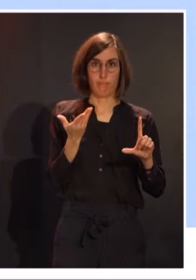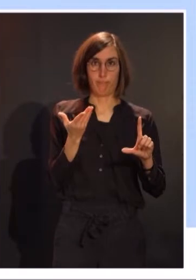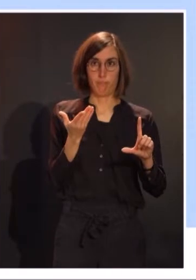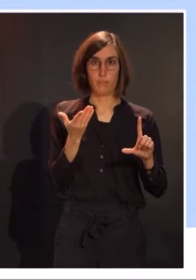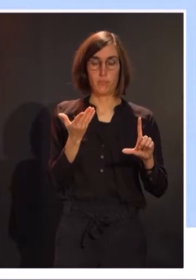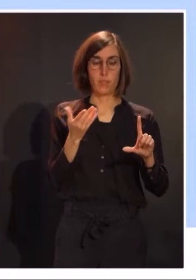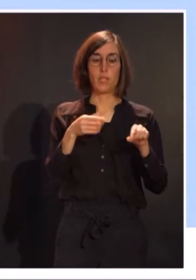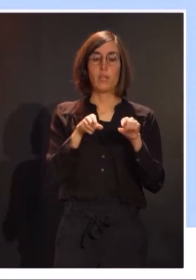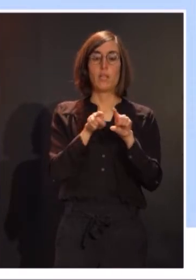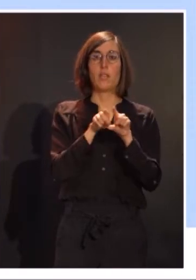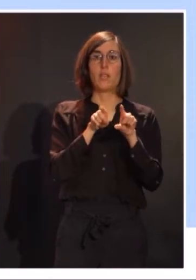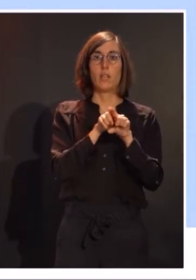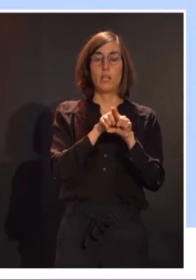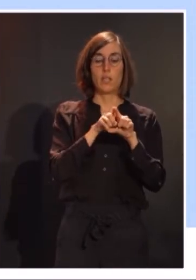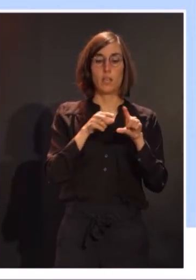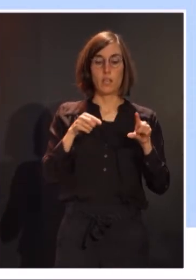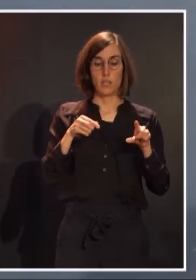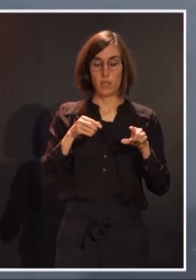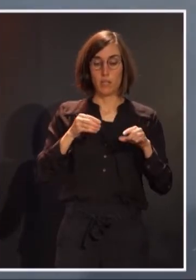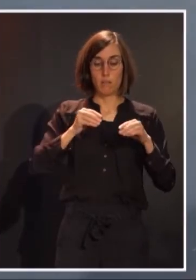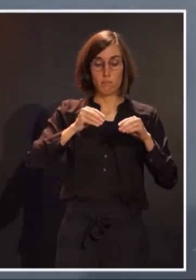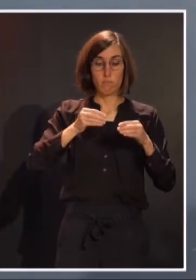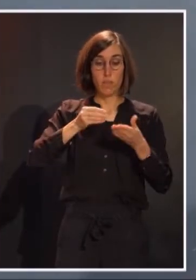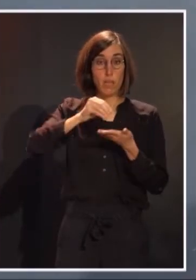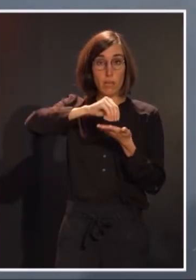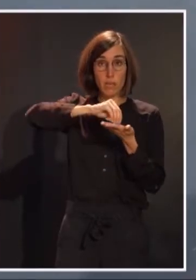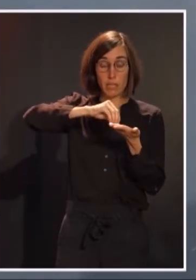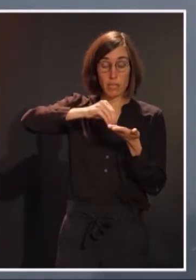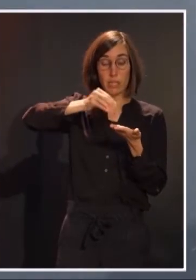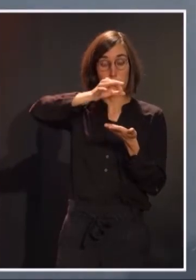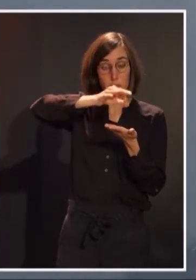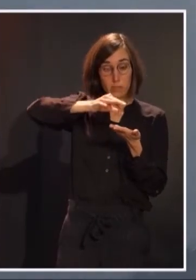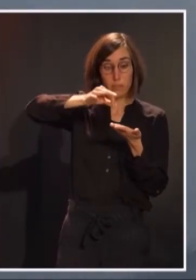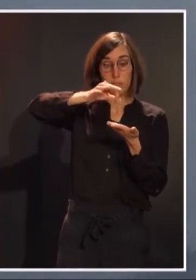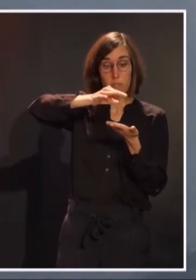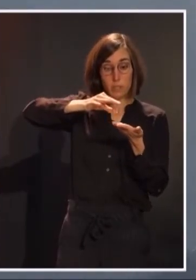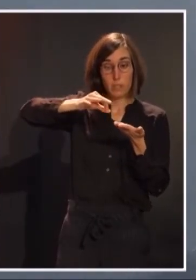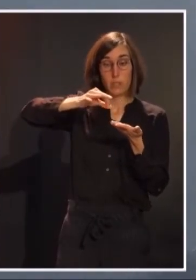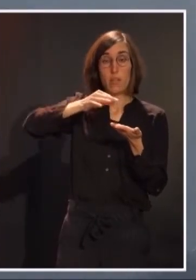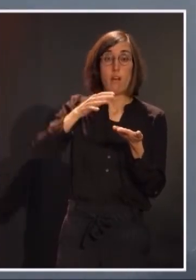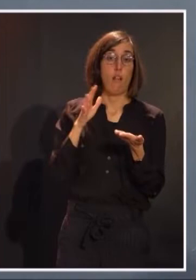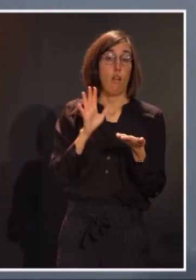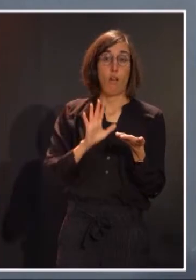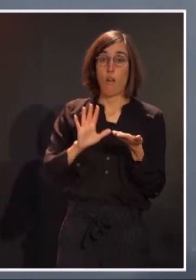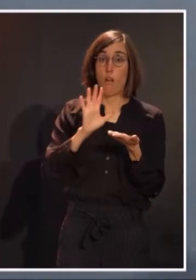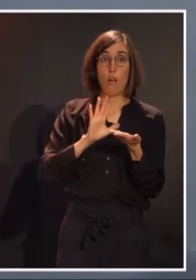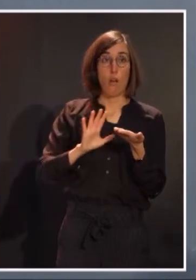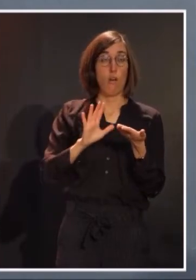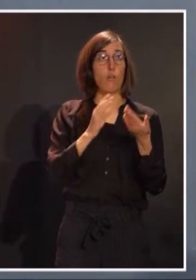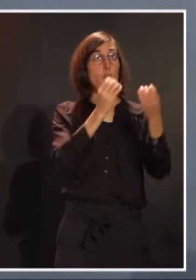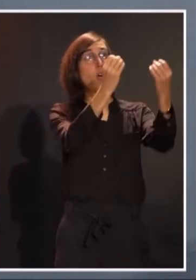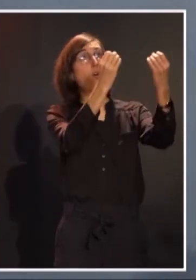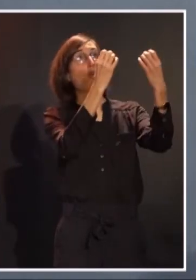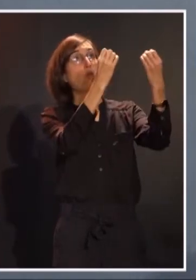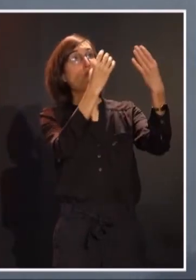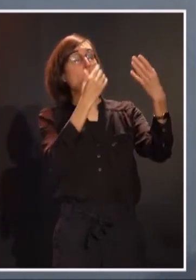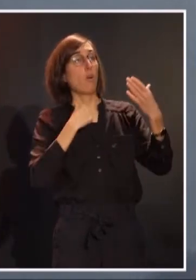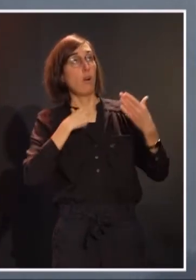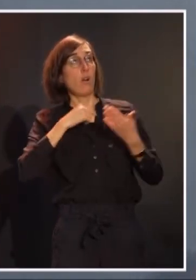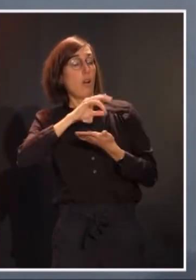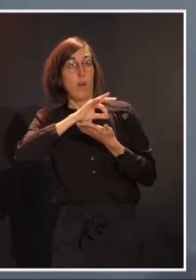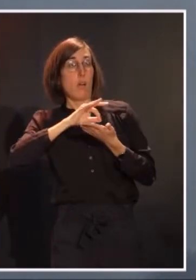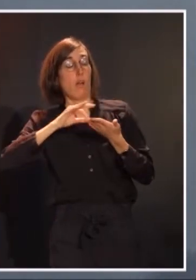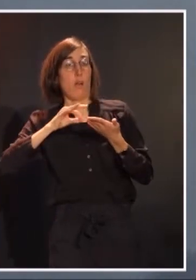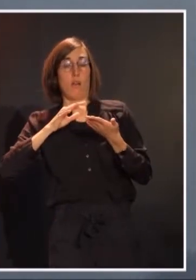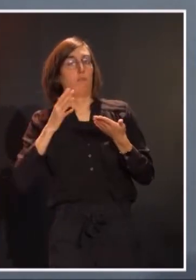de production écrite, donc à différents niveaux. Elle a une écriture qui est trop lente pour suivre le rythme de la classe. Elle a une écriture